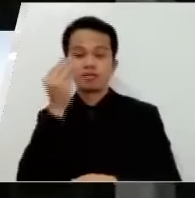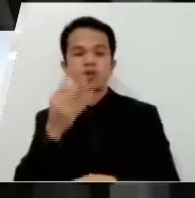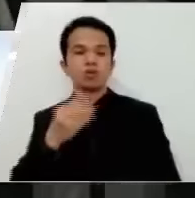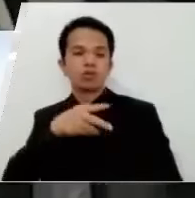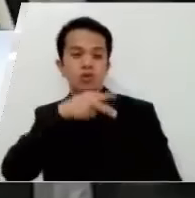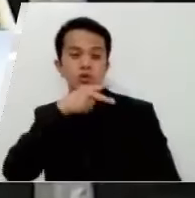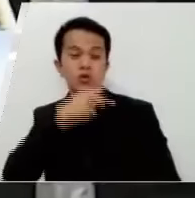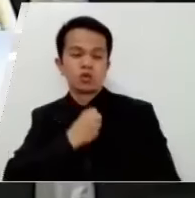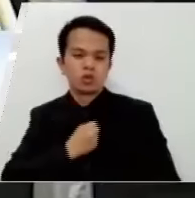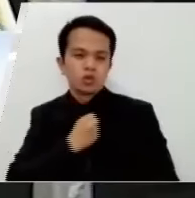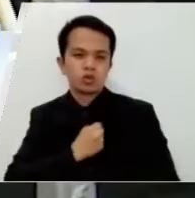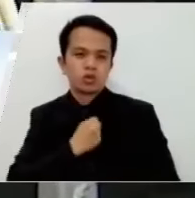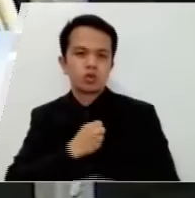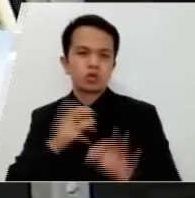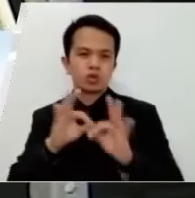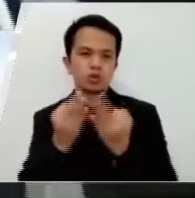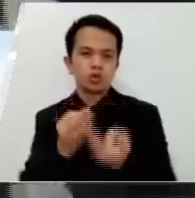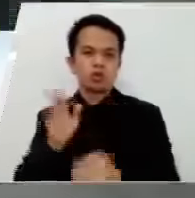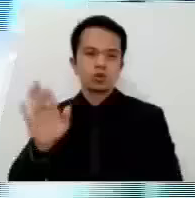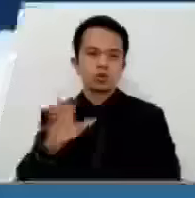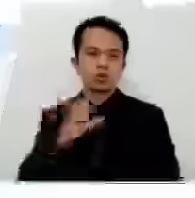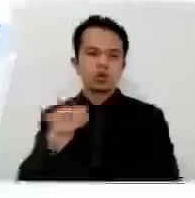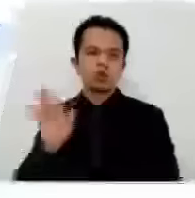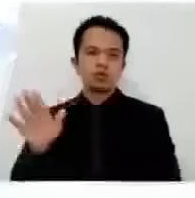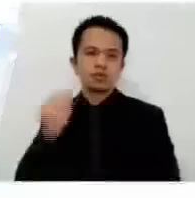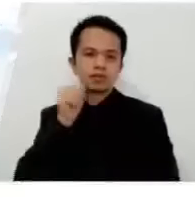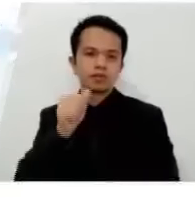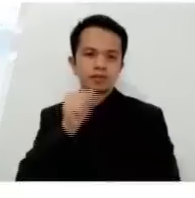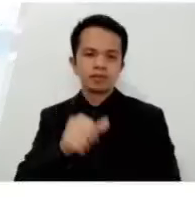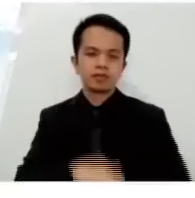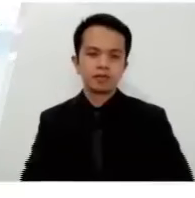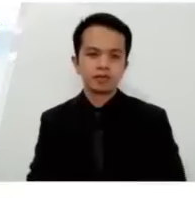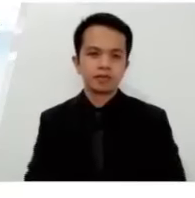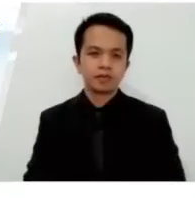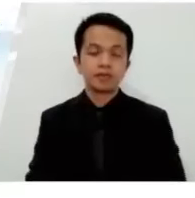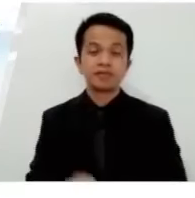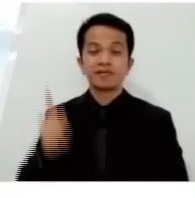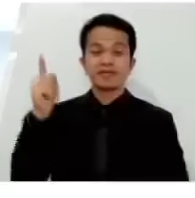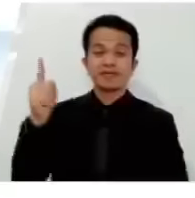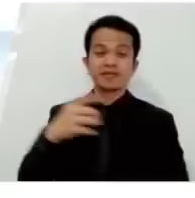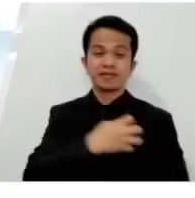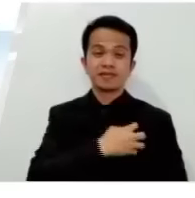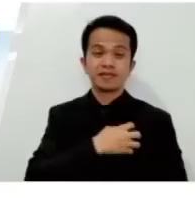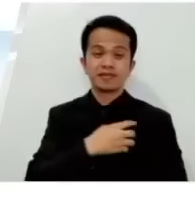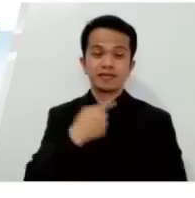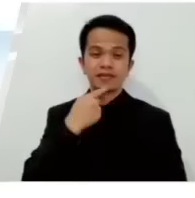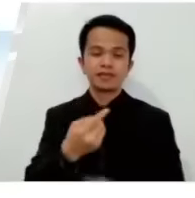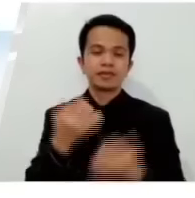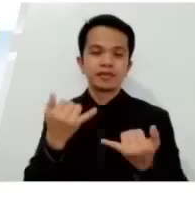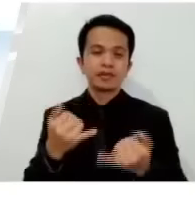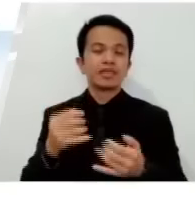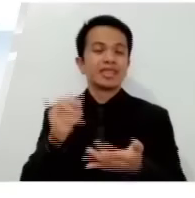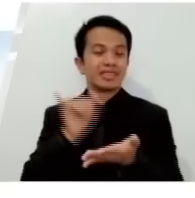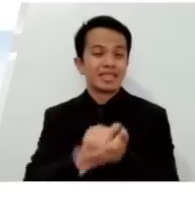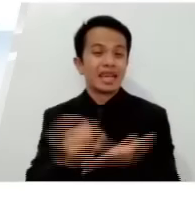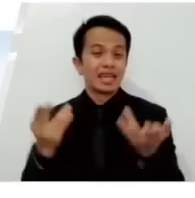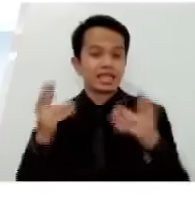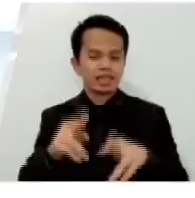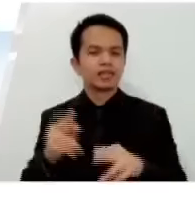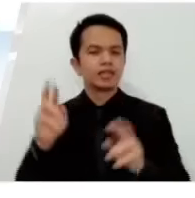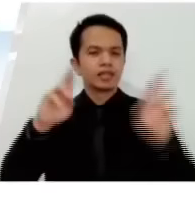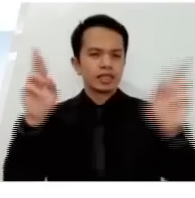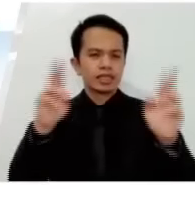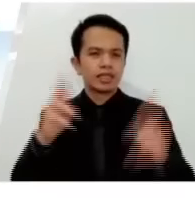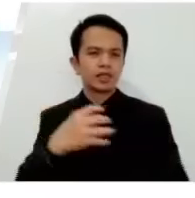kanyang pamilya. Mangingilan ang pasensya. Kung may mga ganyang pangyayari, naririto po ang kapulisan,